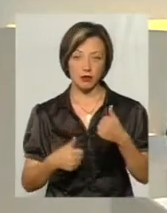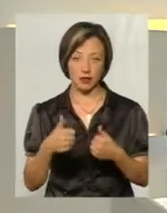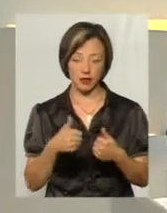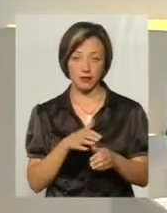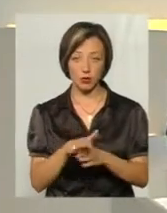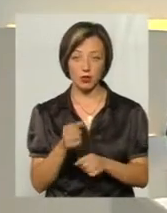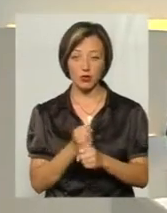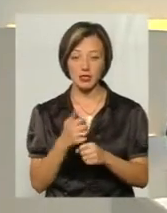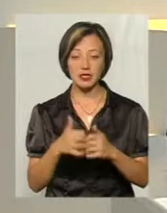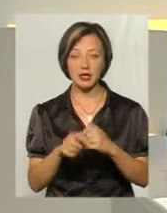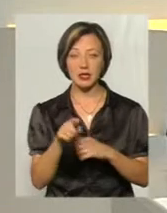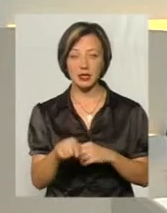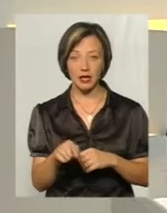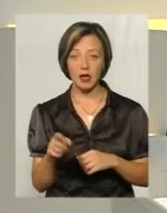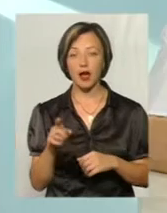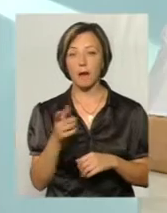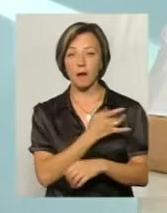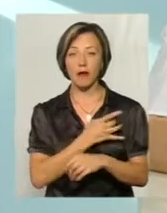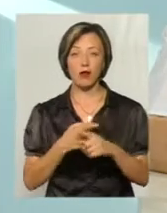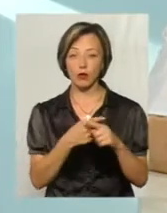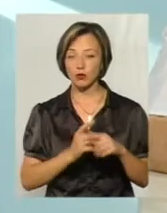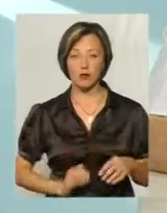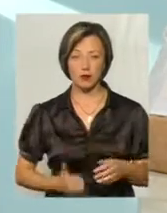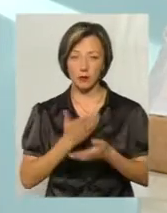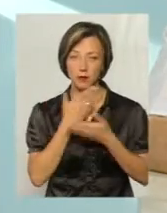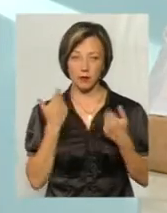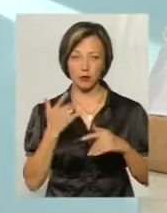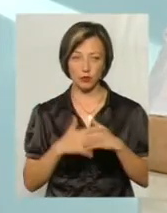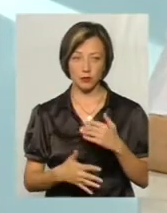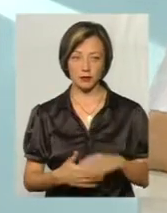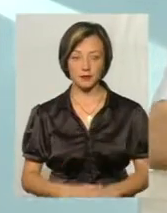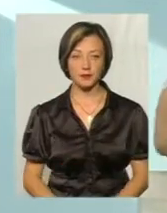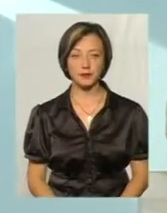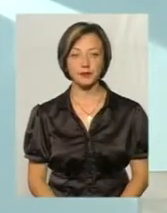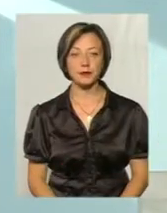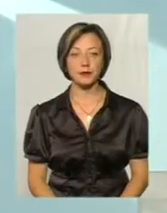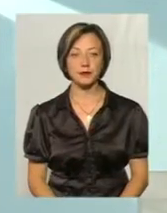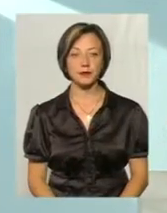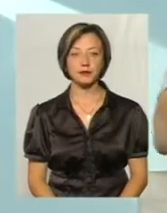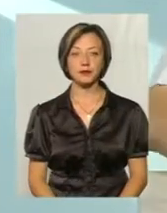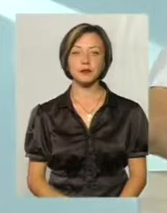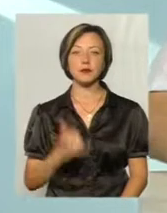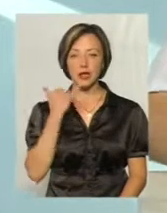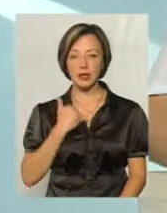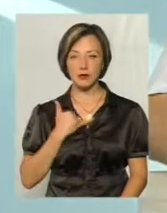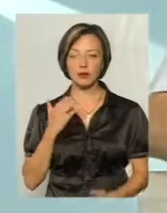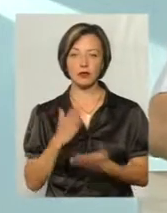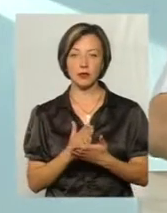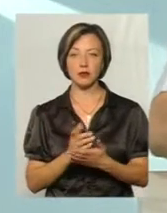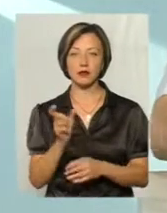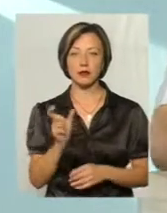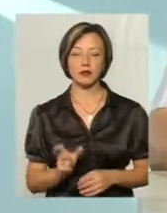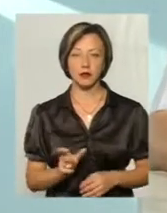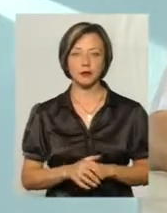робіт, серед них ДСТ-6 немає. Розумієте? Я вас зрозуміла. У нас є глядач,